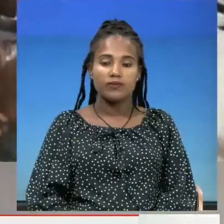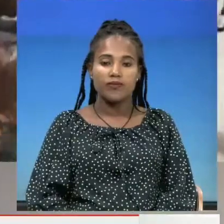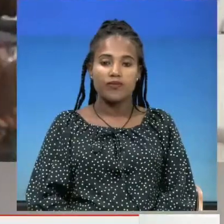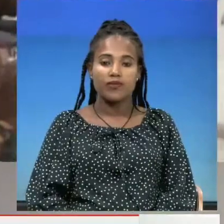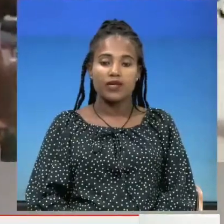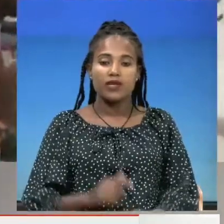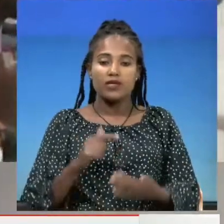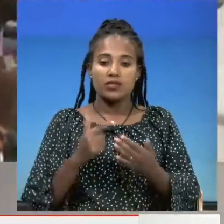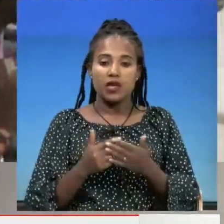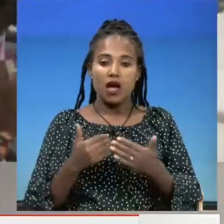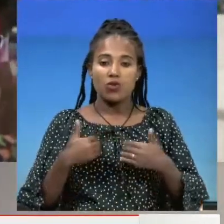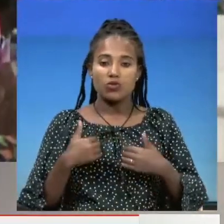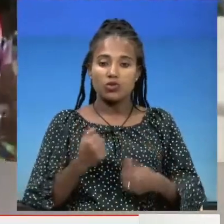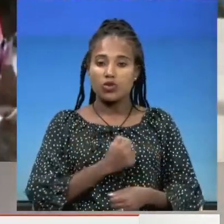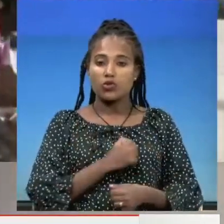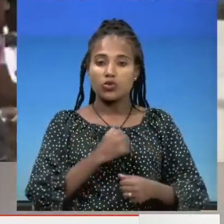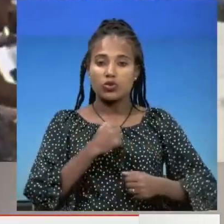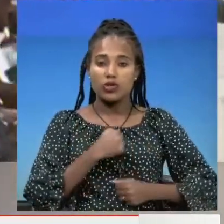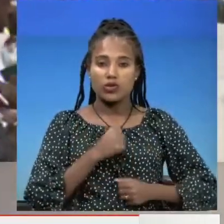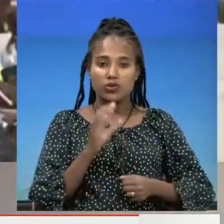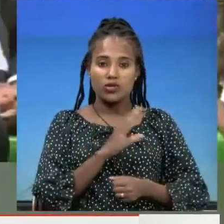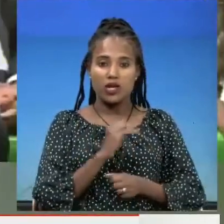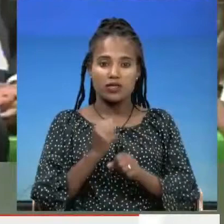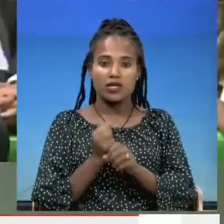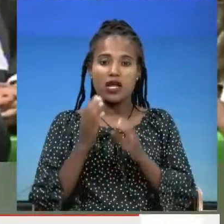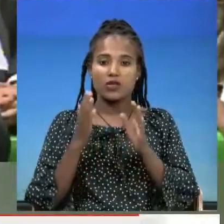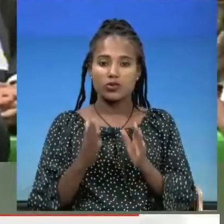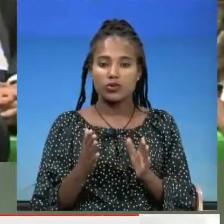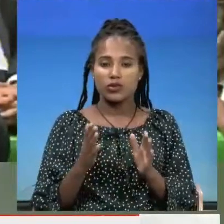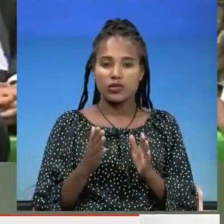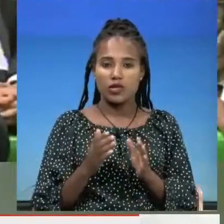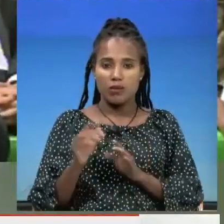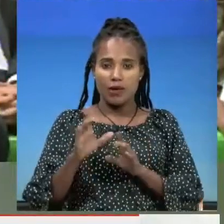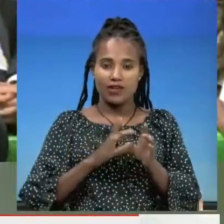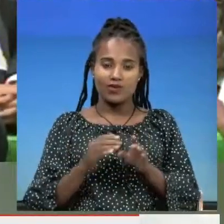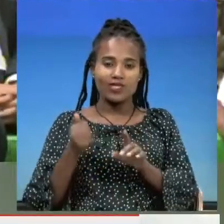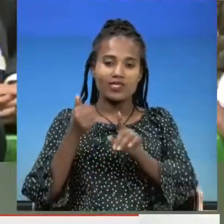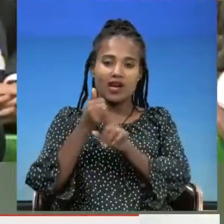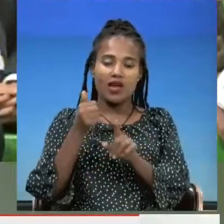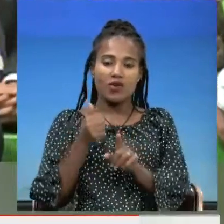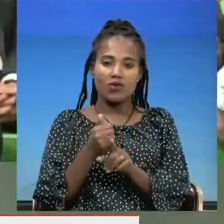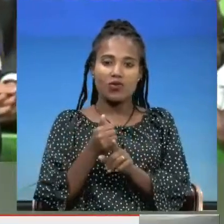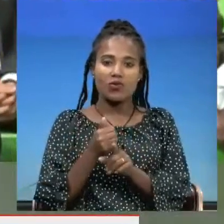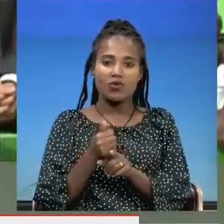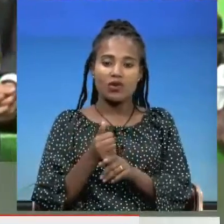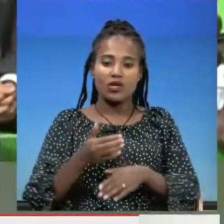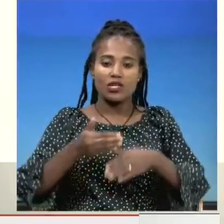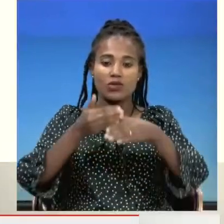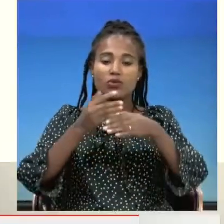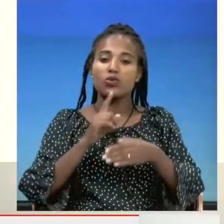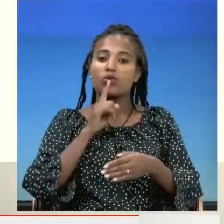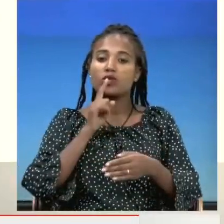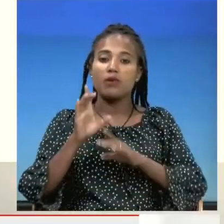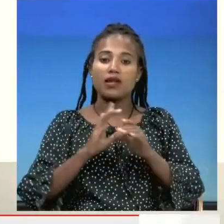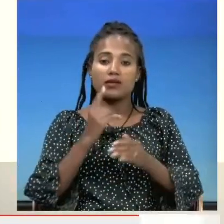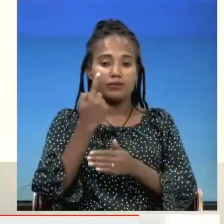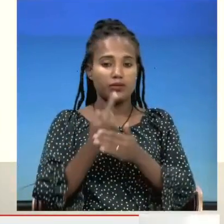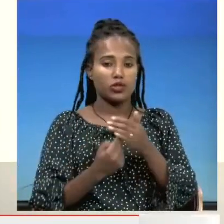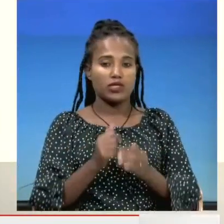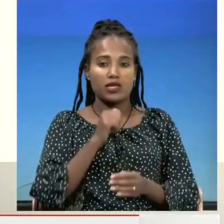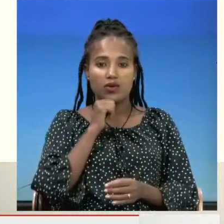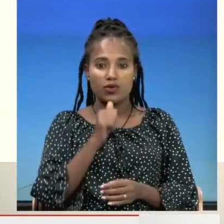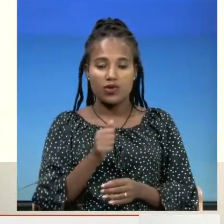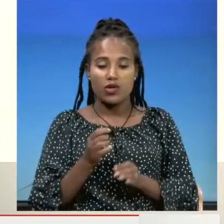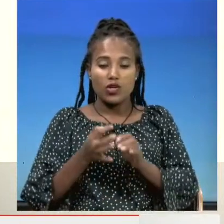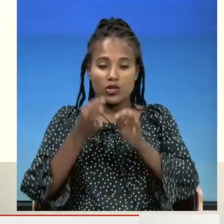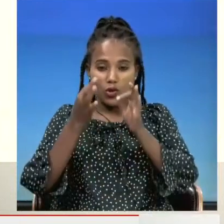እዚህ ያሉ ጀግኖች ወታደሮችና ሰራተኞች ባደረጉት ተጋድሎ ግድቡን እውን ማድረግ ብቻ ሳይሆን